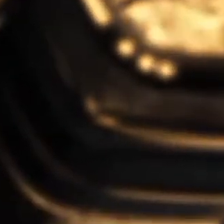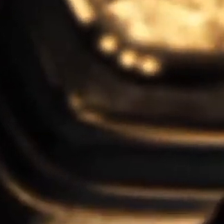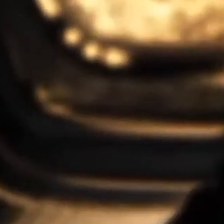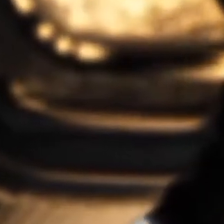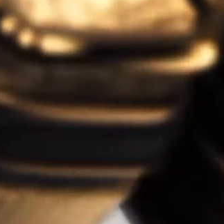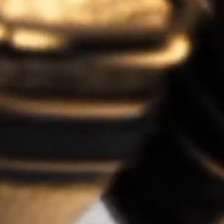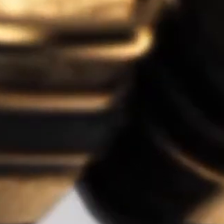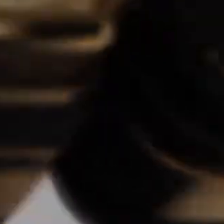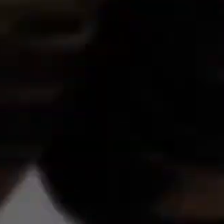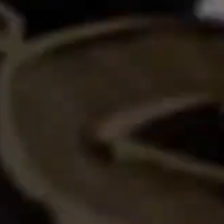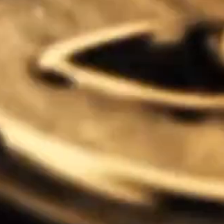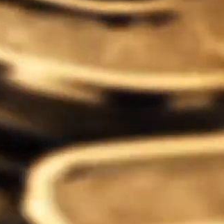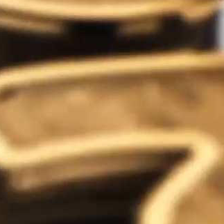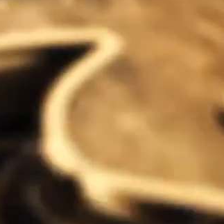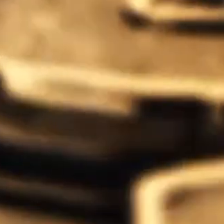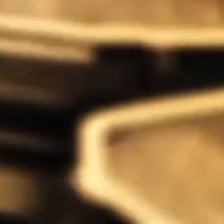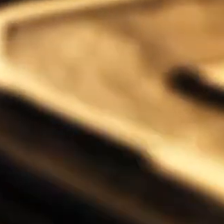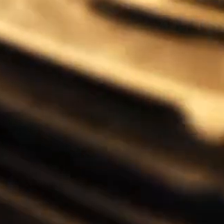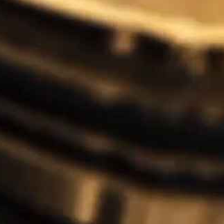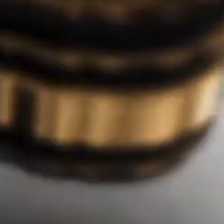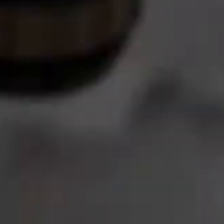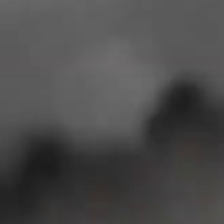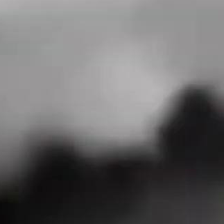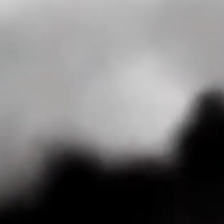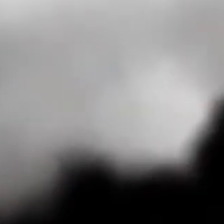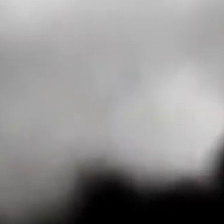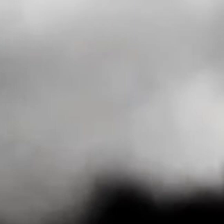unganyaradzwe nyanza mananda